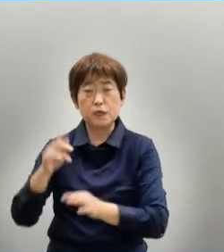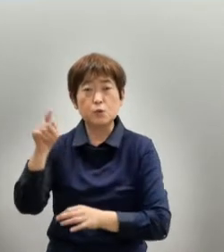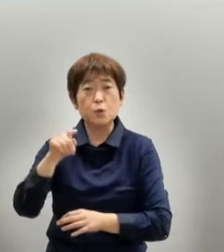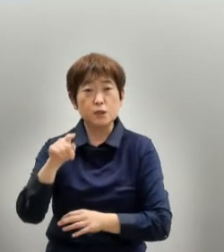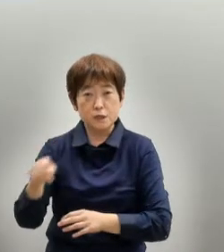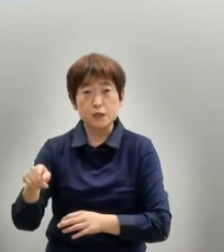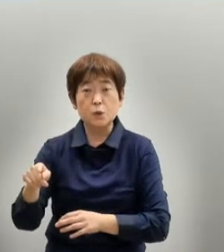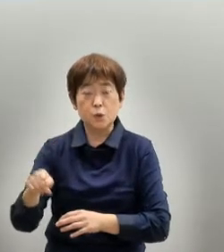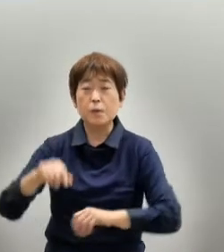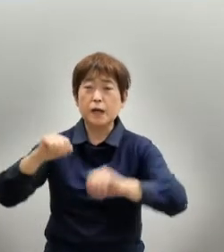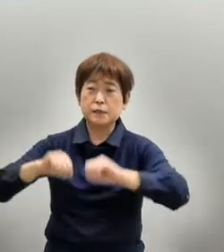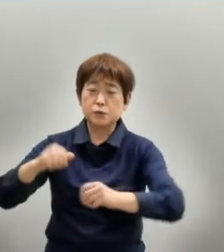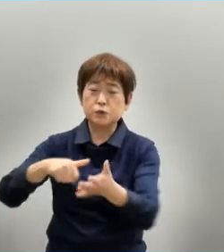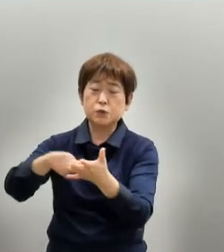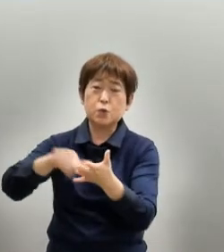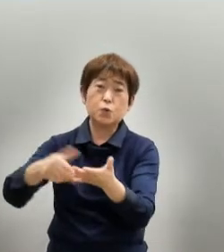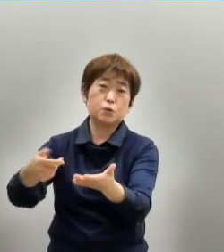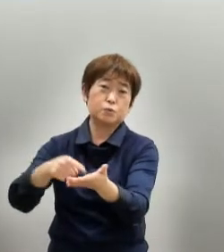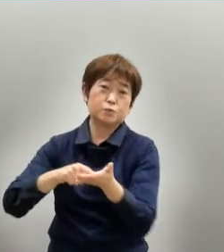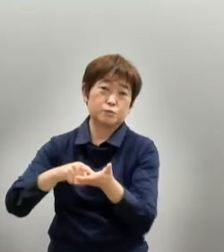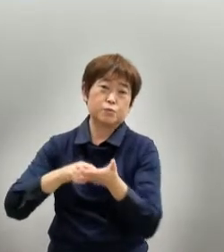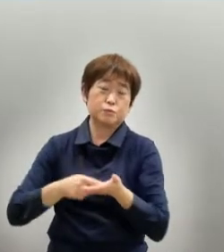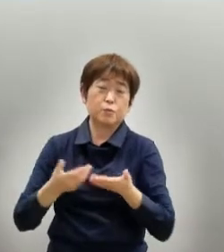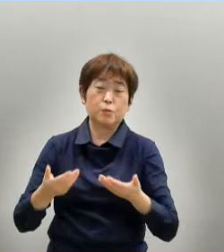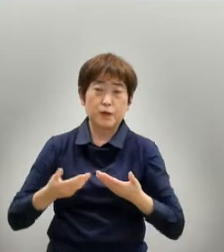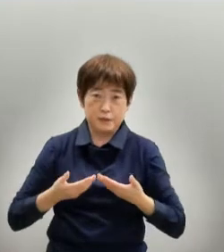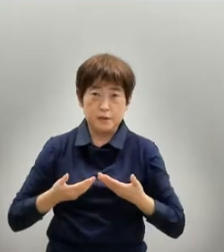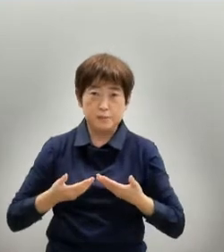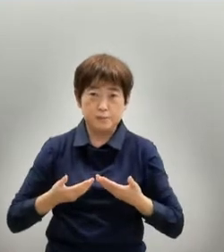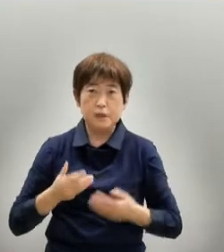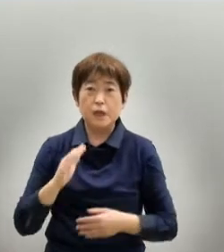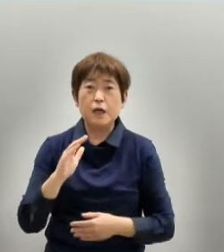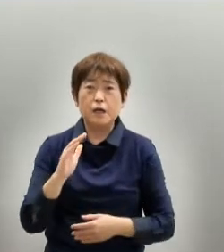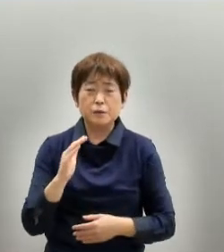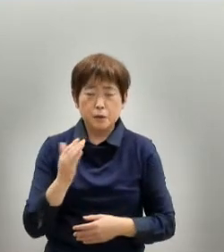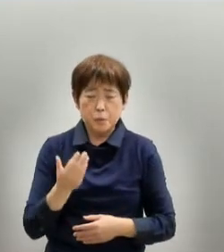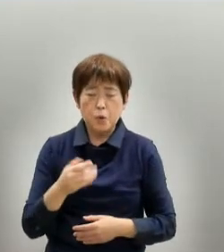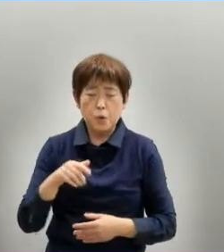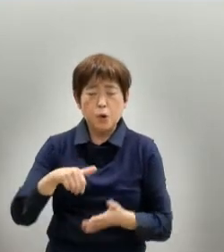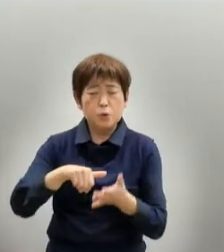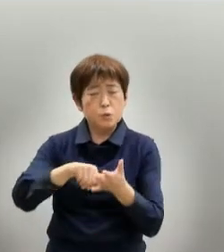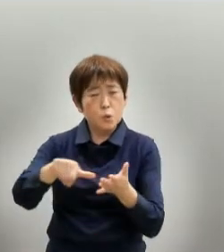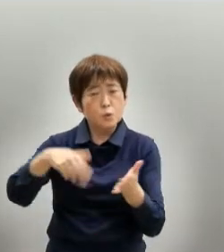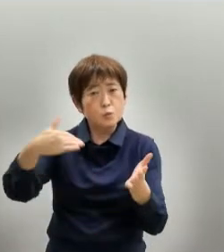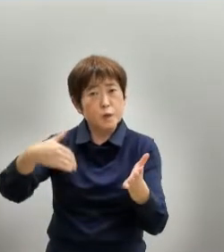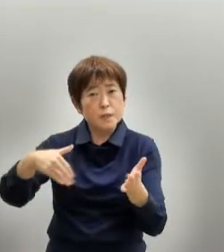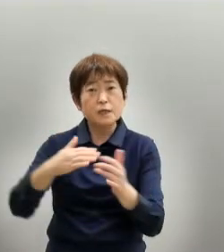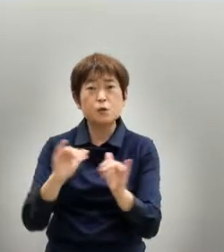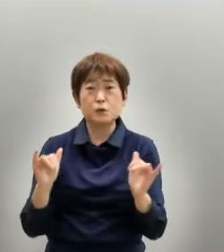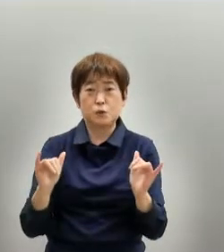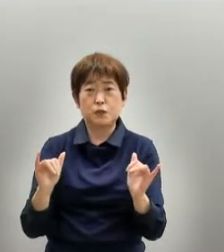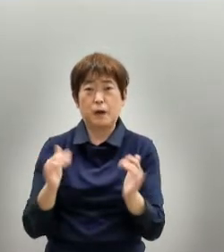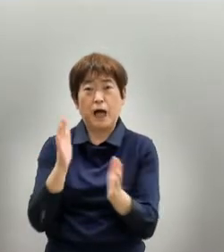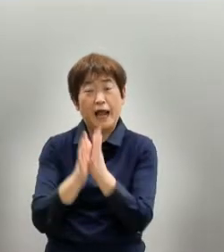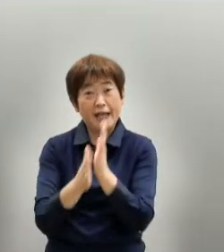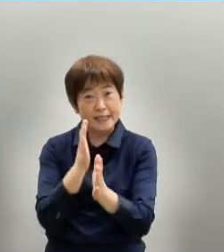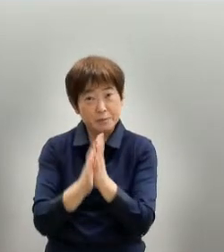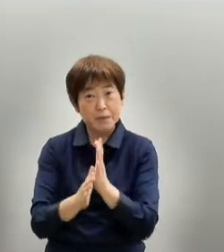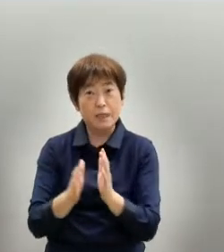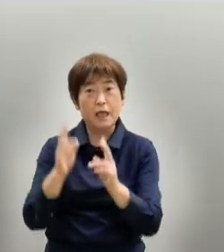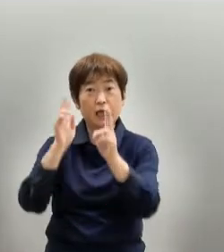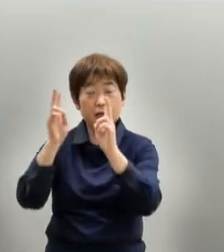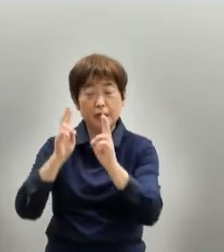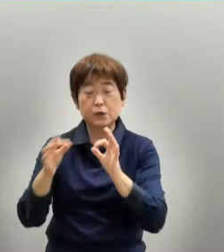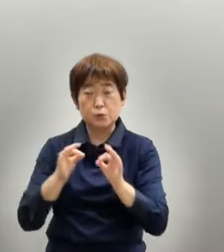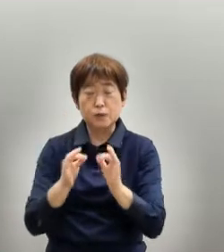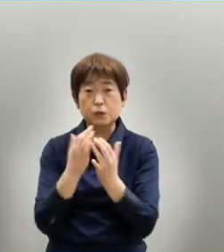という形でお願いしてきているわけですけれども、できるだけこう登録していない事業者の方、ぜひ登録をお願いしますということで呼びか